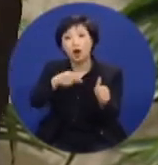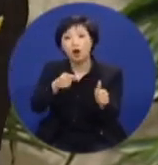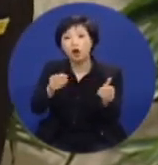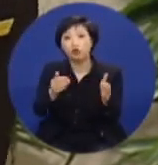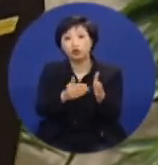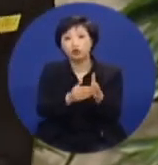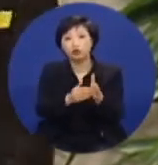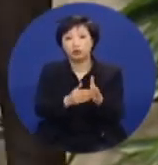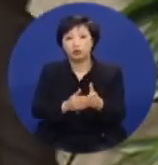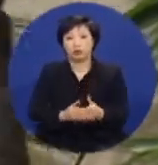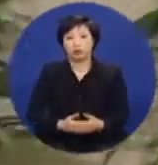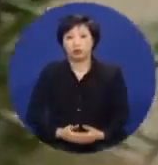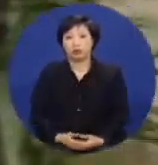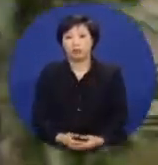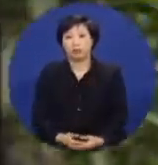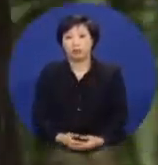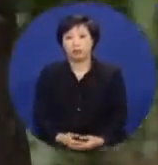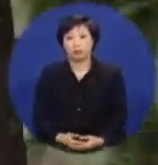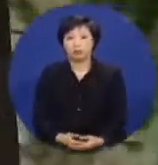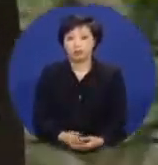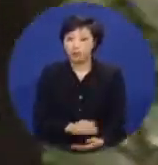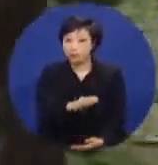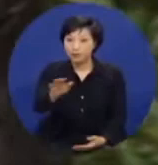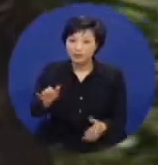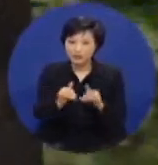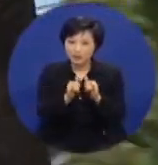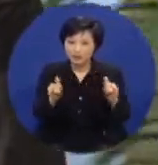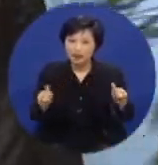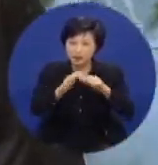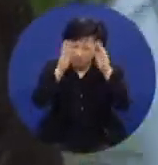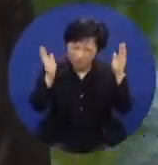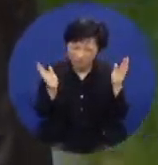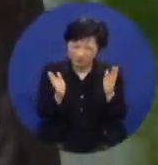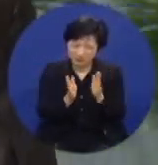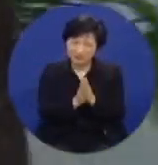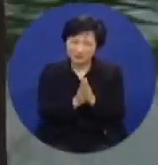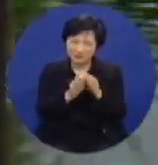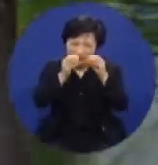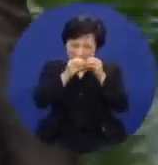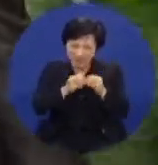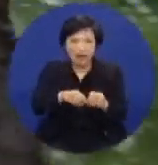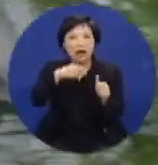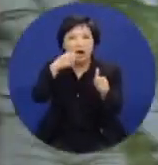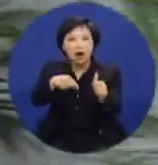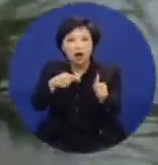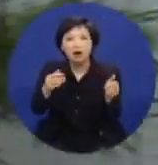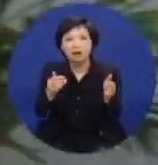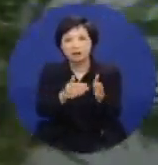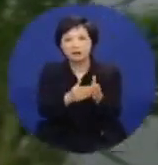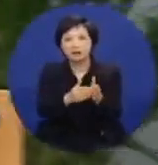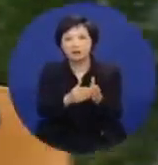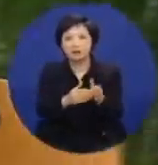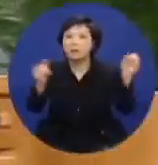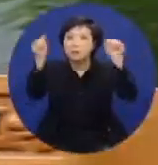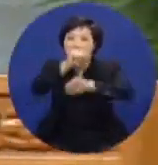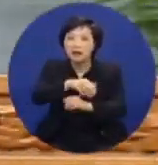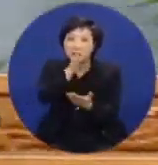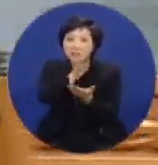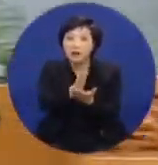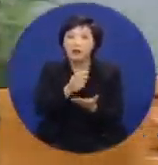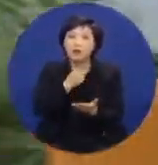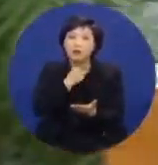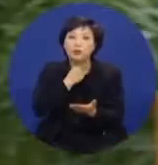말라고 일러 준 겁니다 인간에게 쫘 아 미세하게 교육 시키면 도 망하지 않기 를